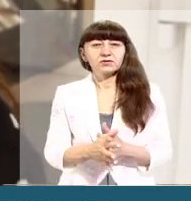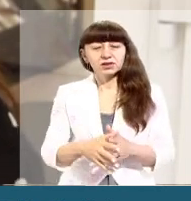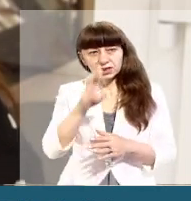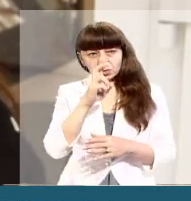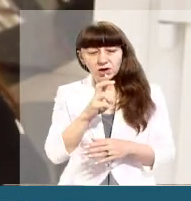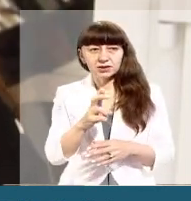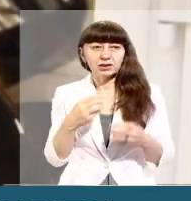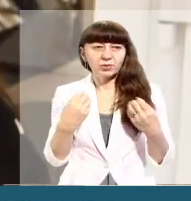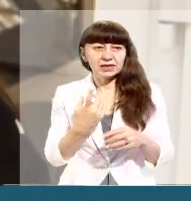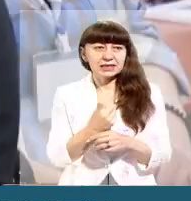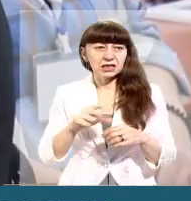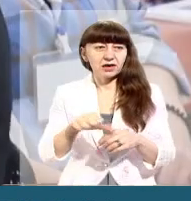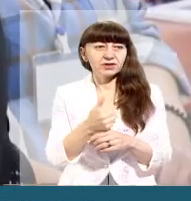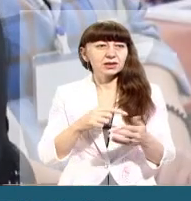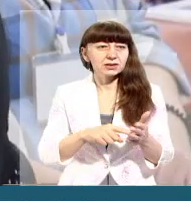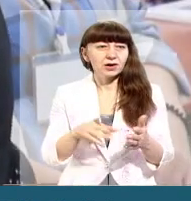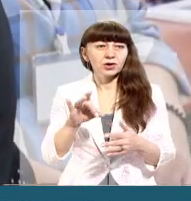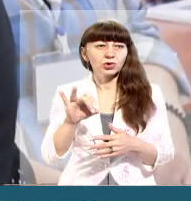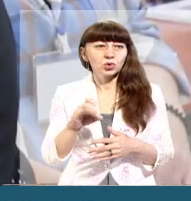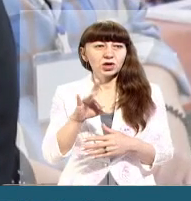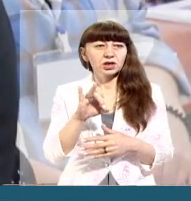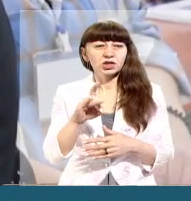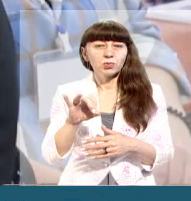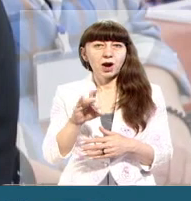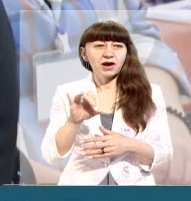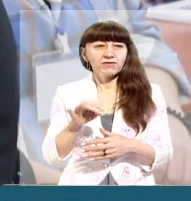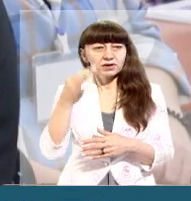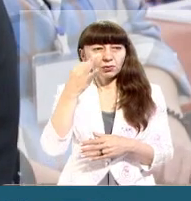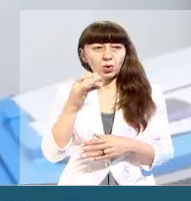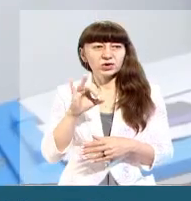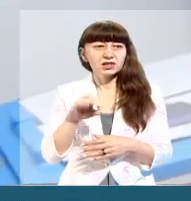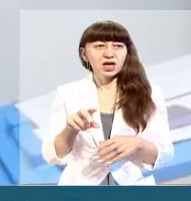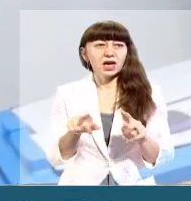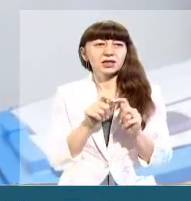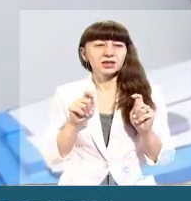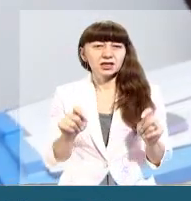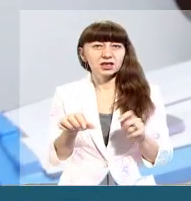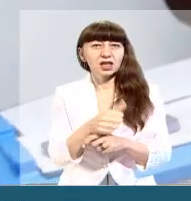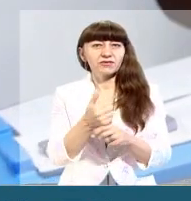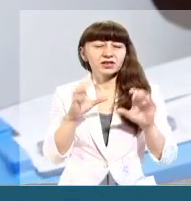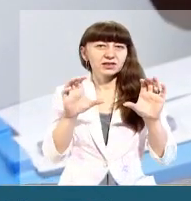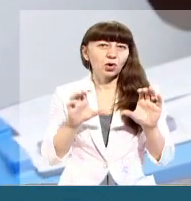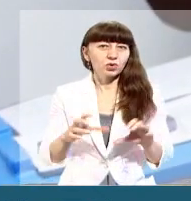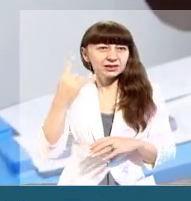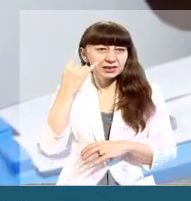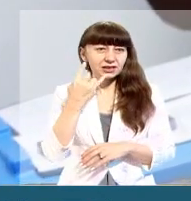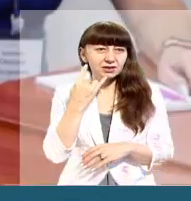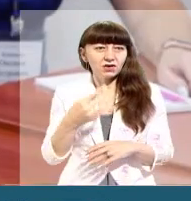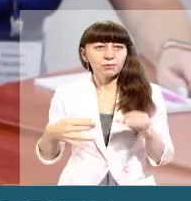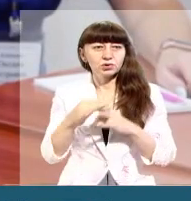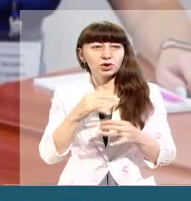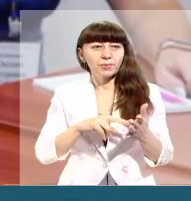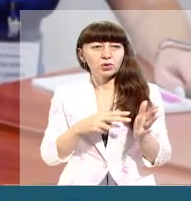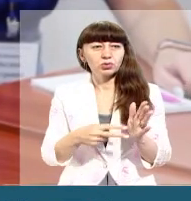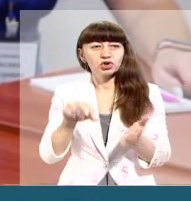праздников. Вот это вот основная цель. Айнур Нахышбаева напомнила об истории создания главного закона страны. В обсуждении проекта